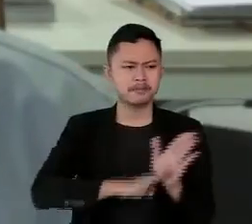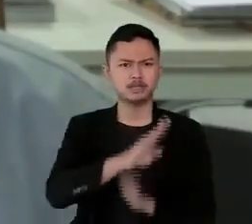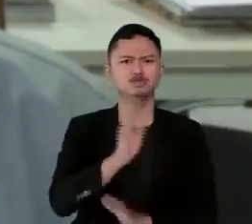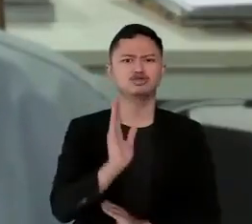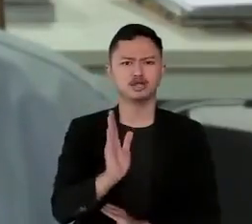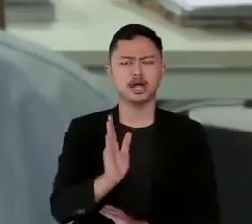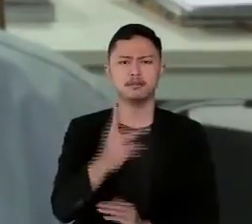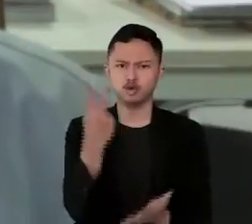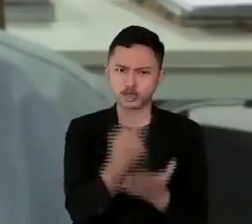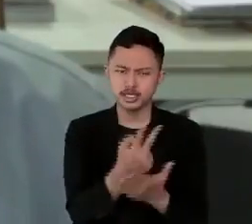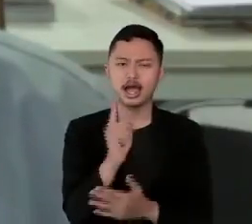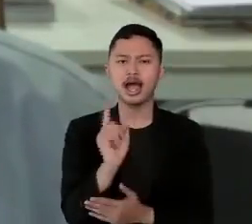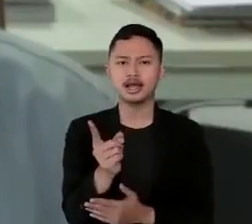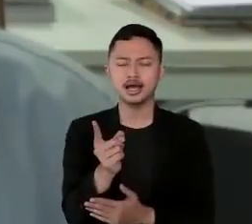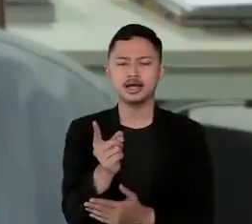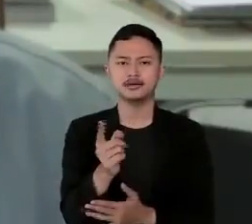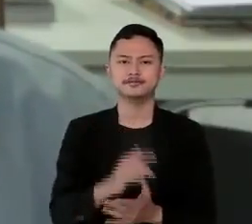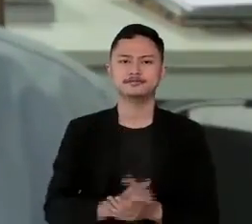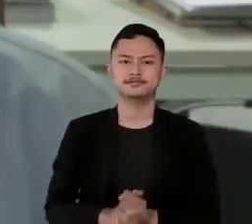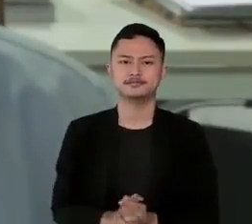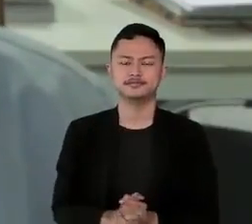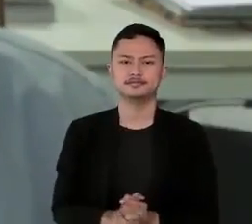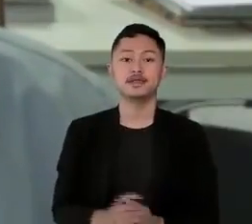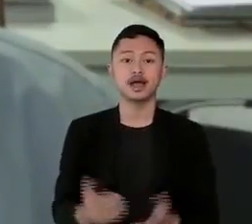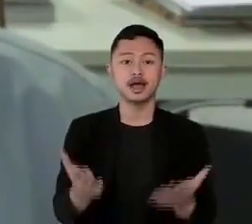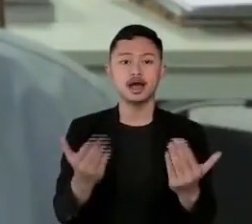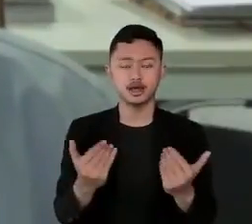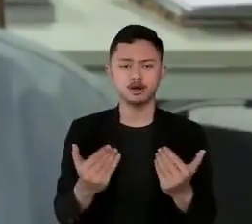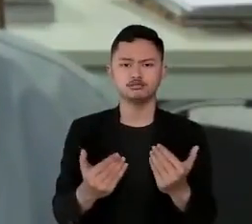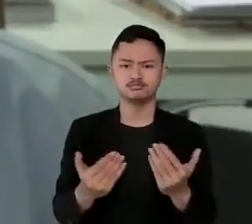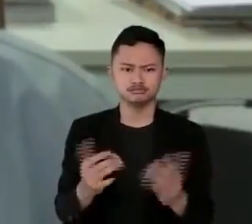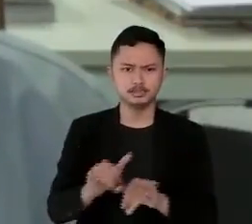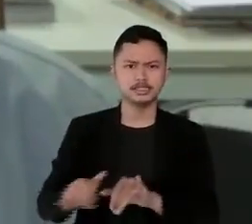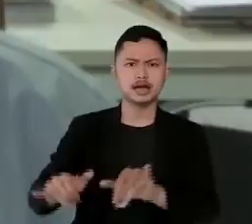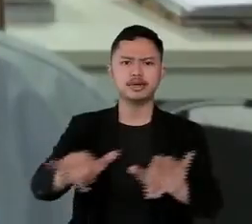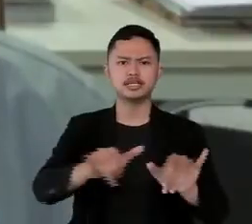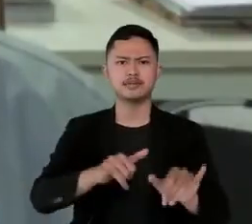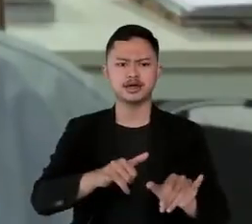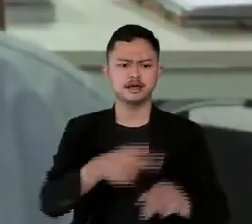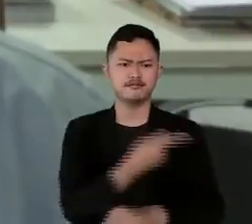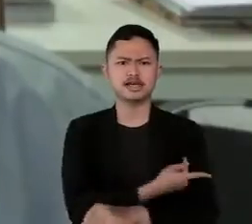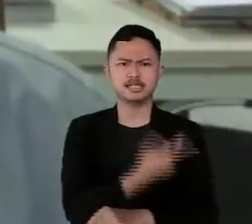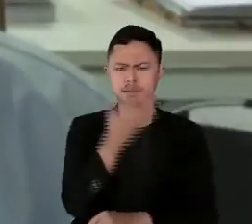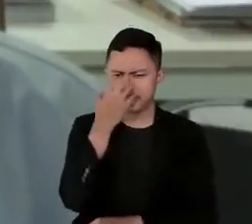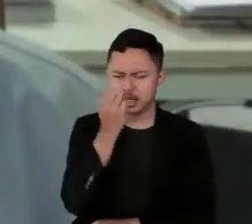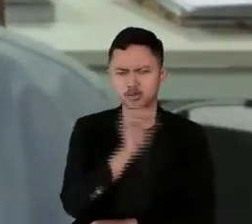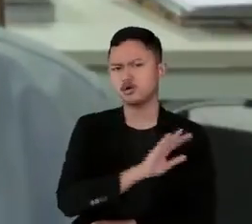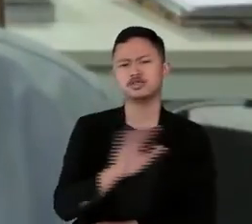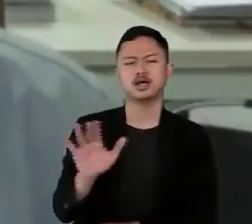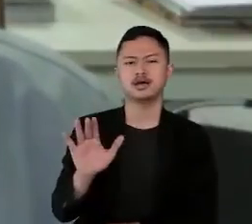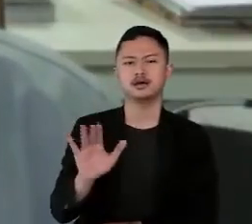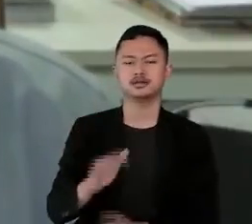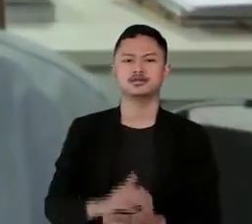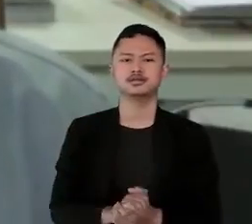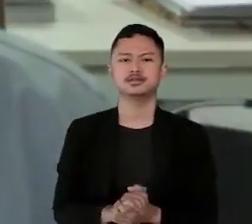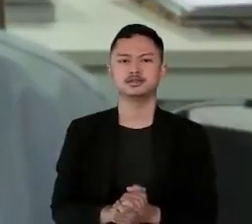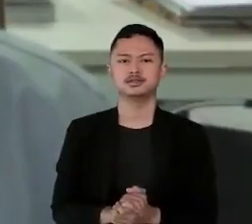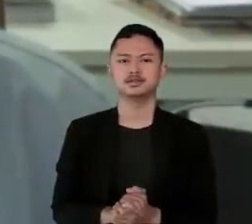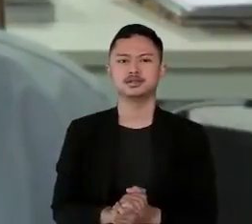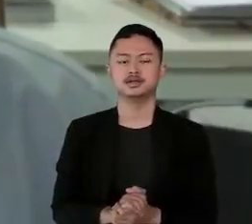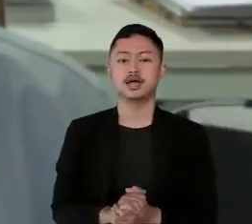nyata sekali pengaruhnya menekan kasus Bali kemudian jangan sungkan untuk divestasi sebelum